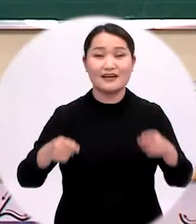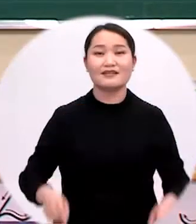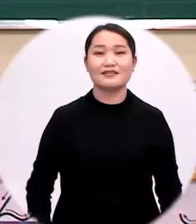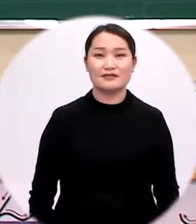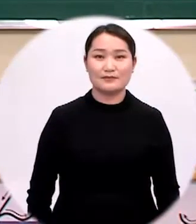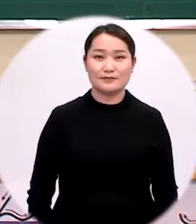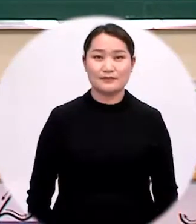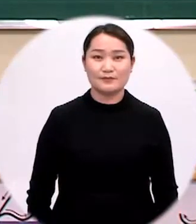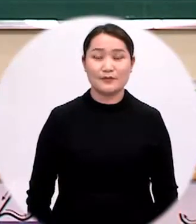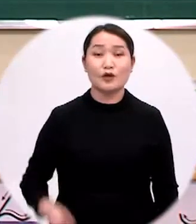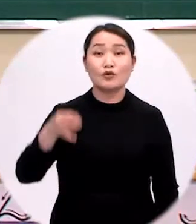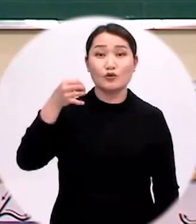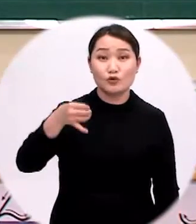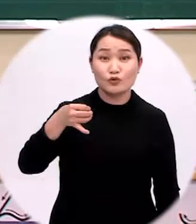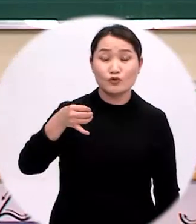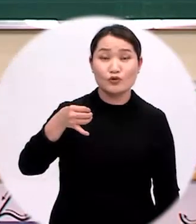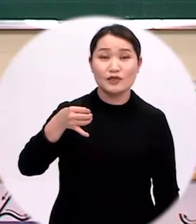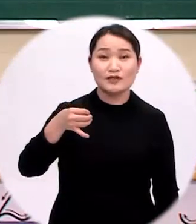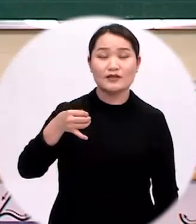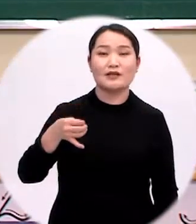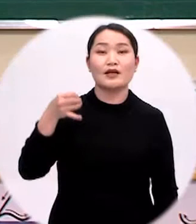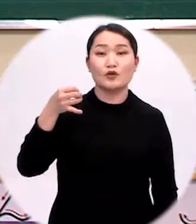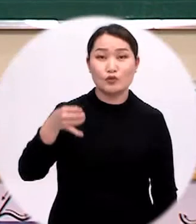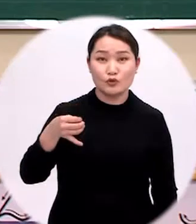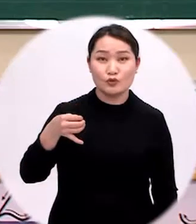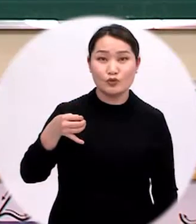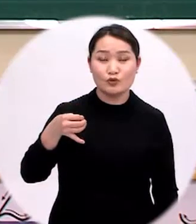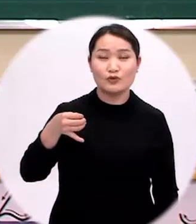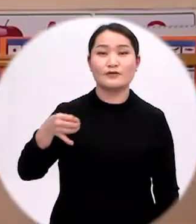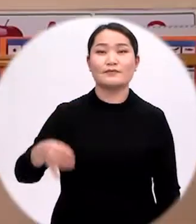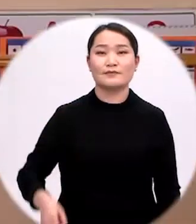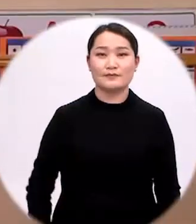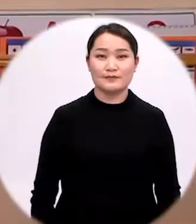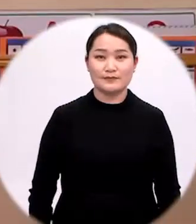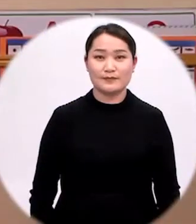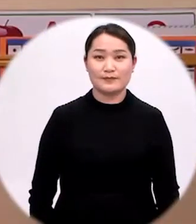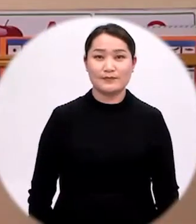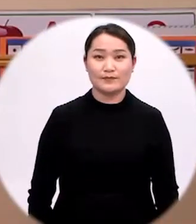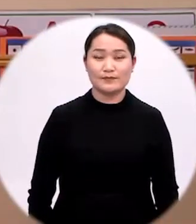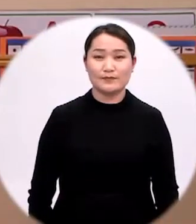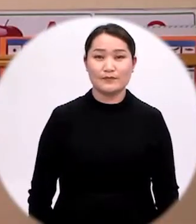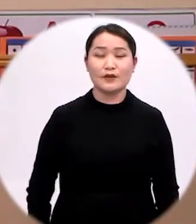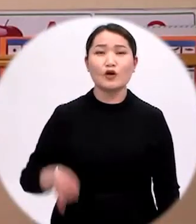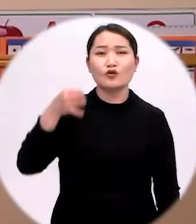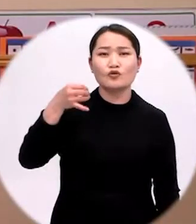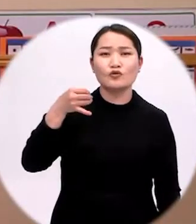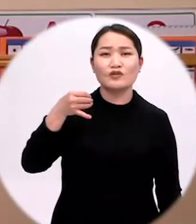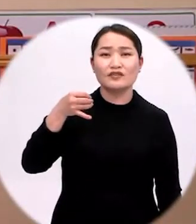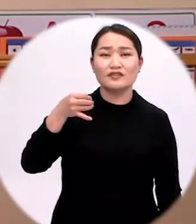За, юулүр гэд хэлдэг хүүхдүүд ээ. Юулүр. Юулүрийг ер нь юугаар хийдэг юм бол?